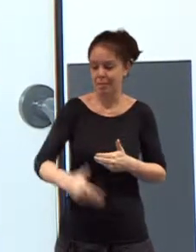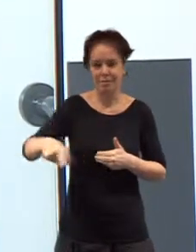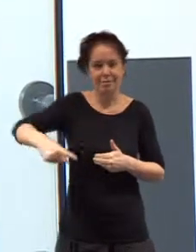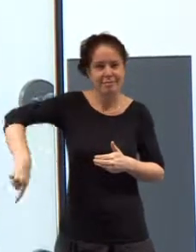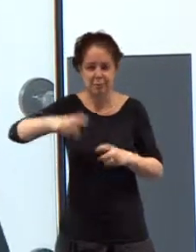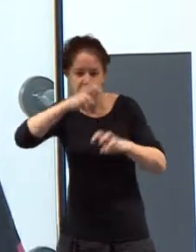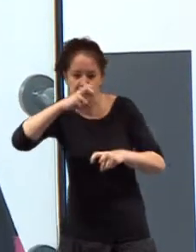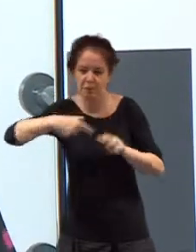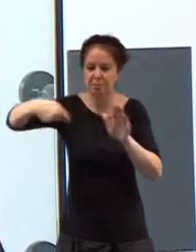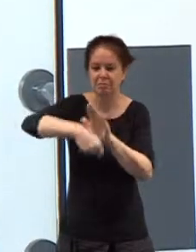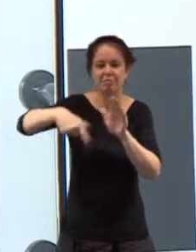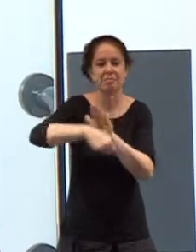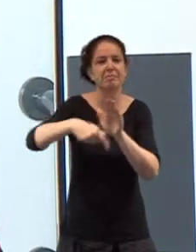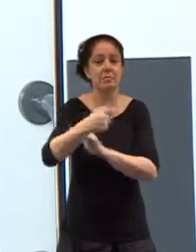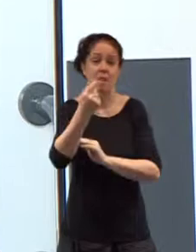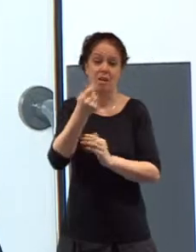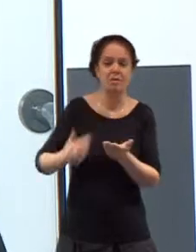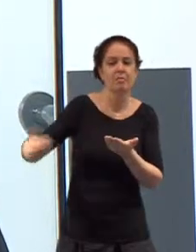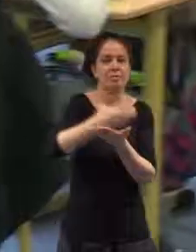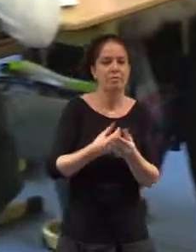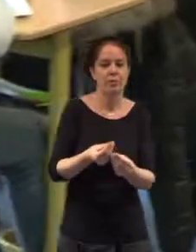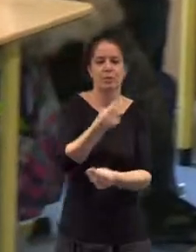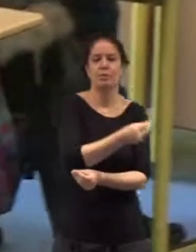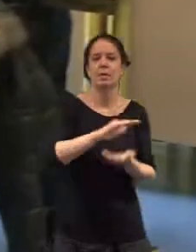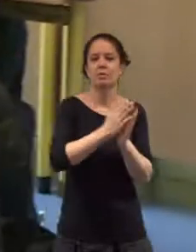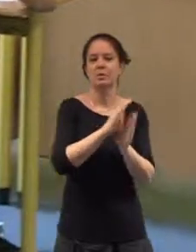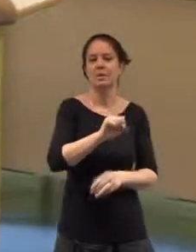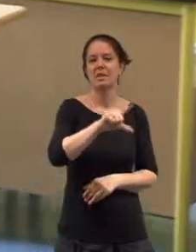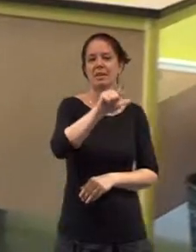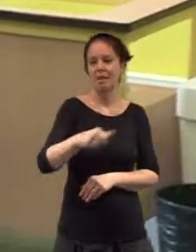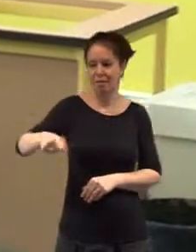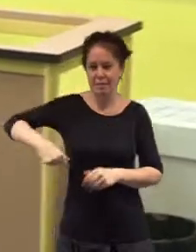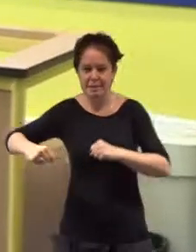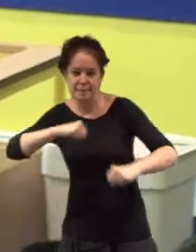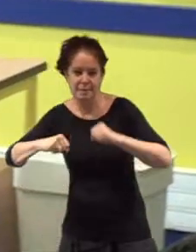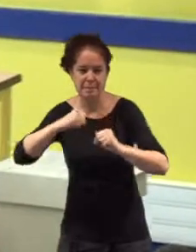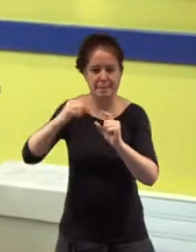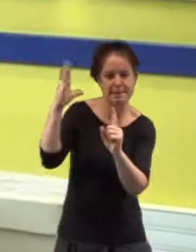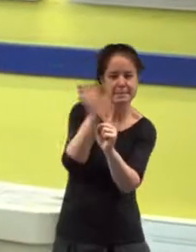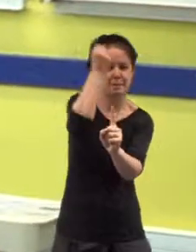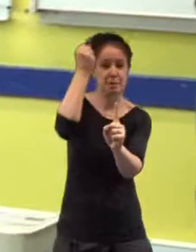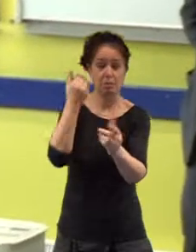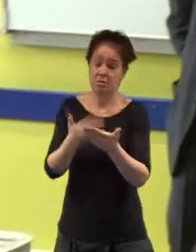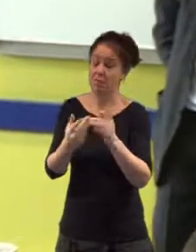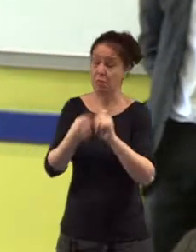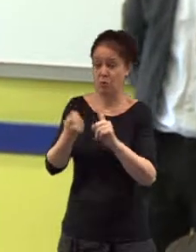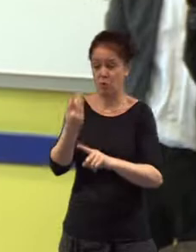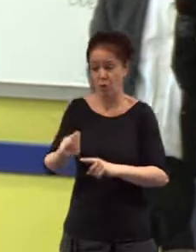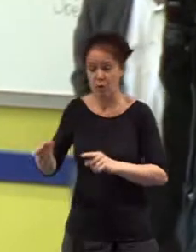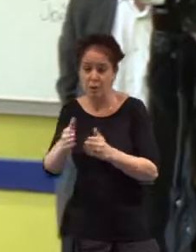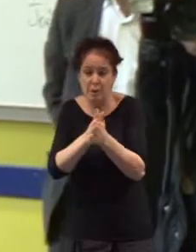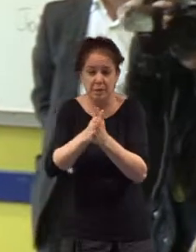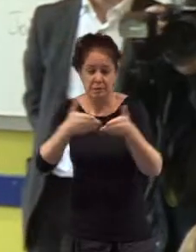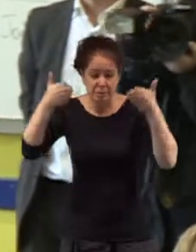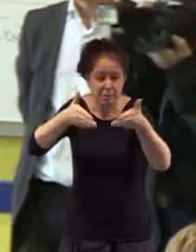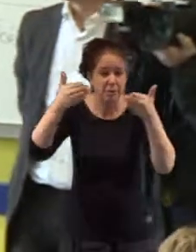commencer à chercher des sponsors pour récolter de l'argent pour l'association ela donc ça l'immobilisent sur une cause et je pense que c'est important que les enfants soient mobilisés sur une